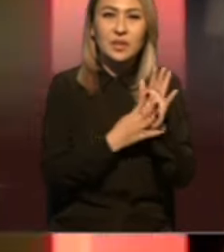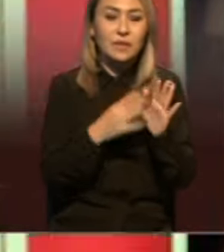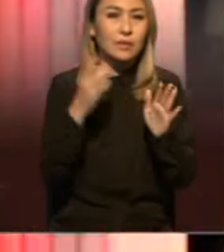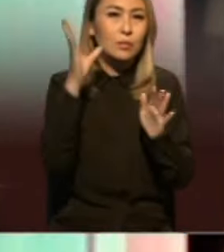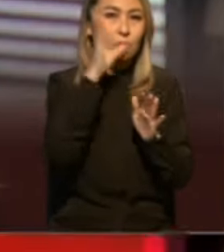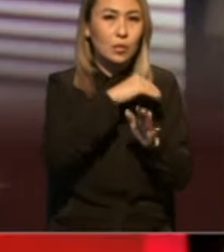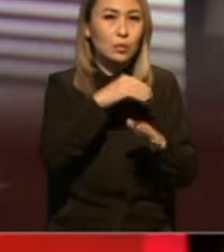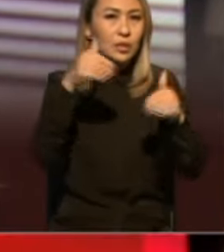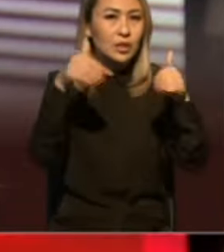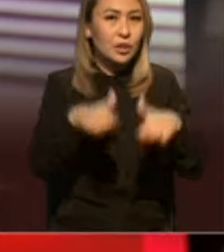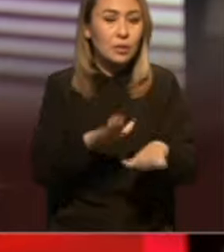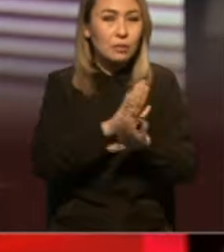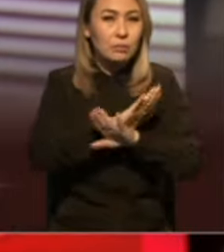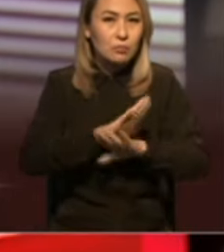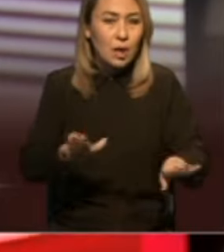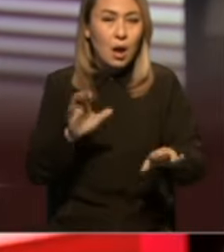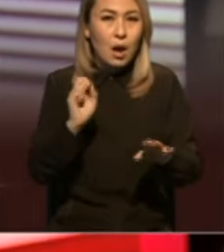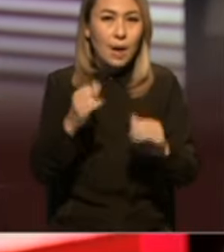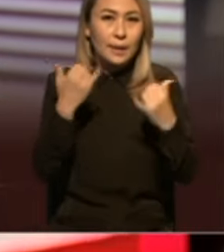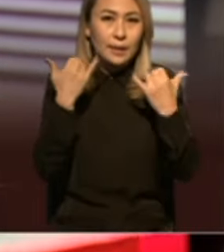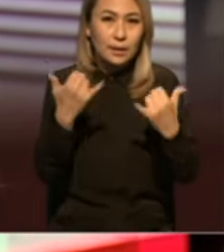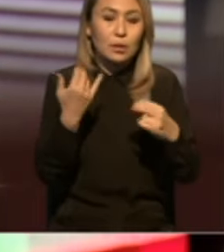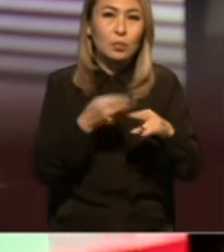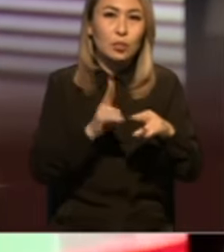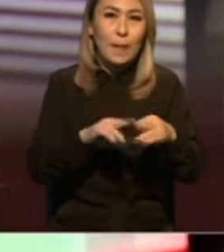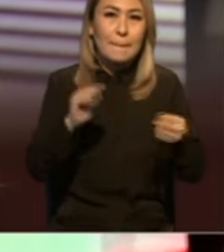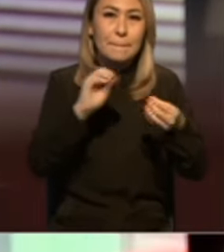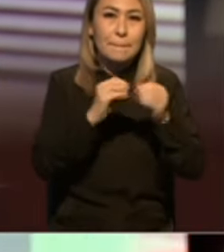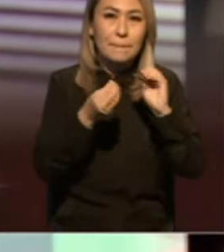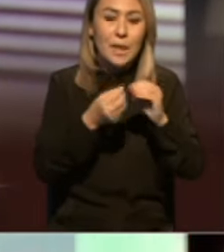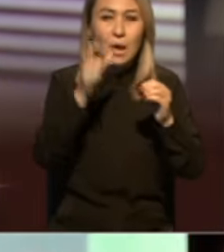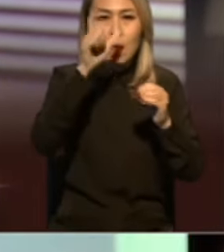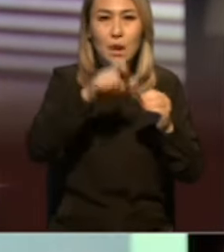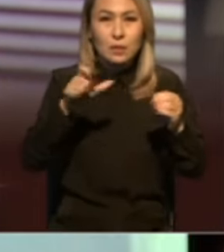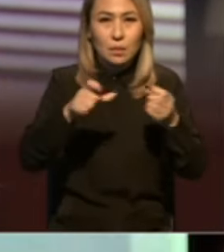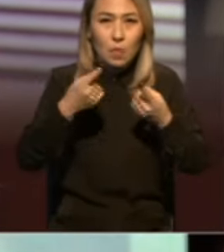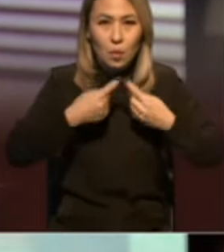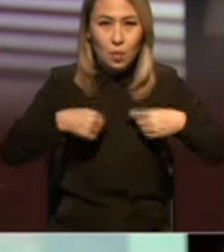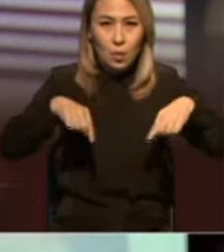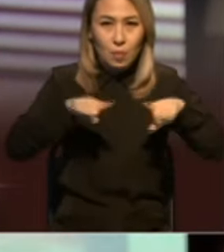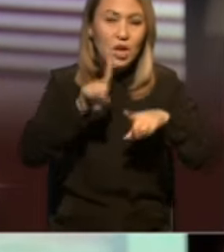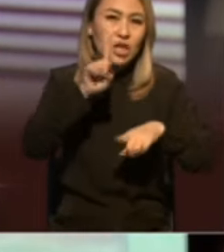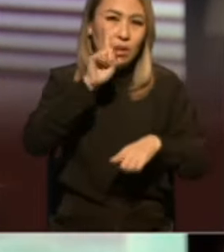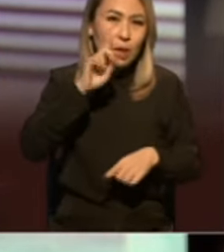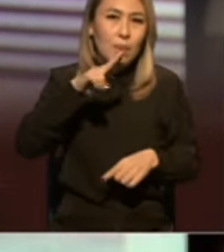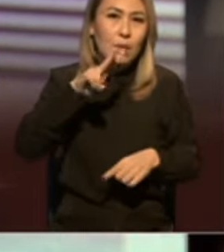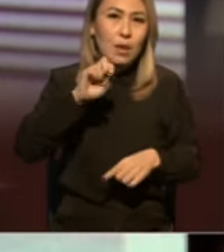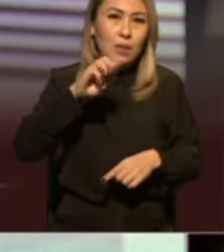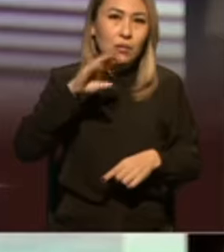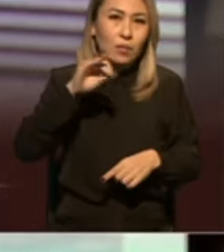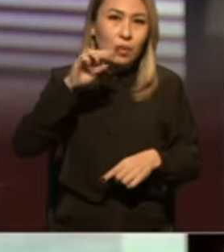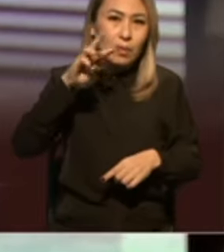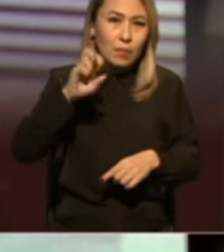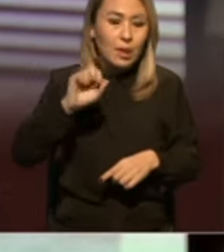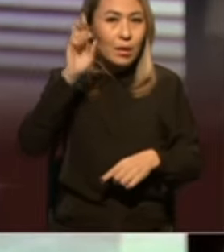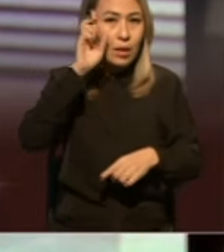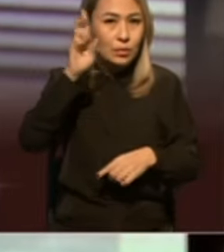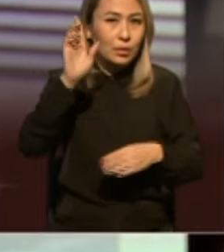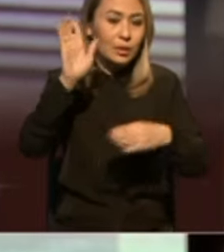мүмкін. Ал енді бұл мәселені біз азаматтық қоғам ретінде, жастар, жаңа платформалар ретінде мемлекеттен